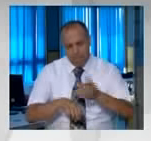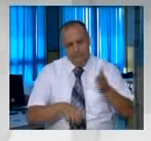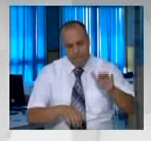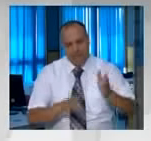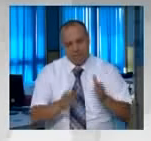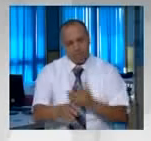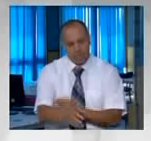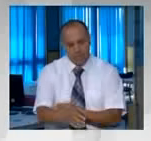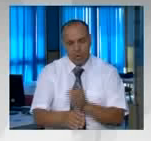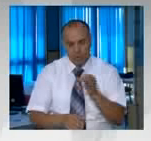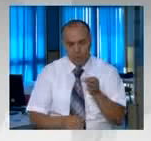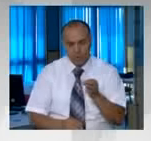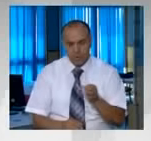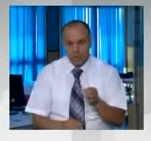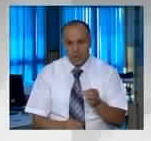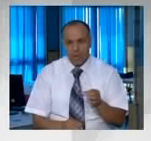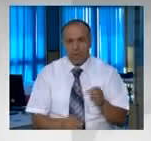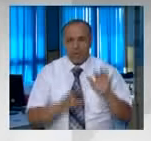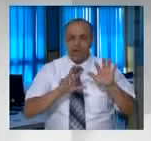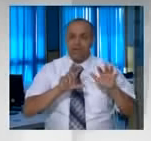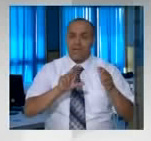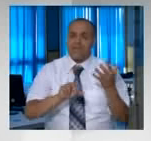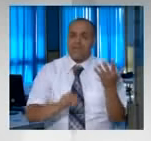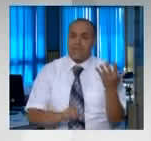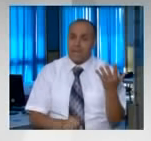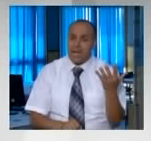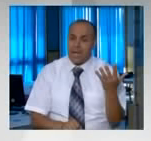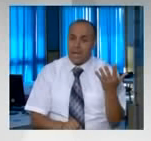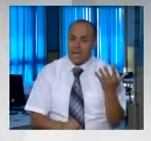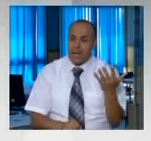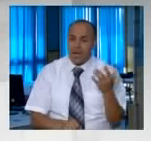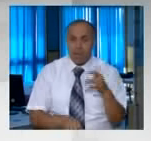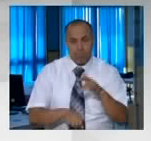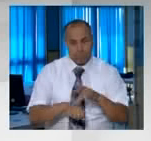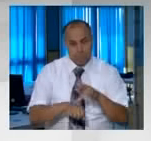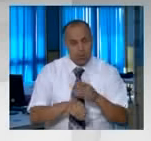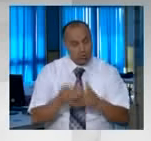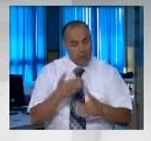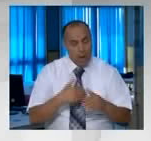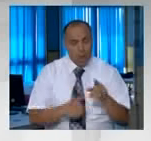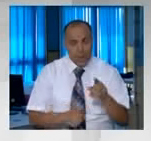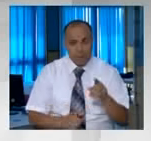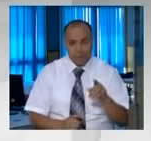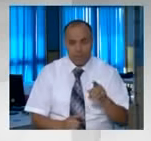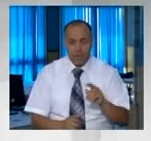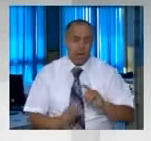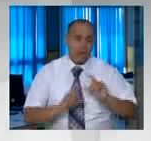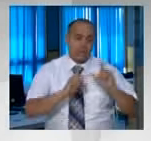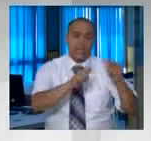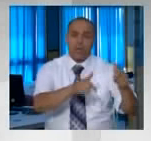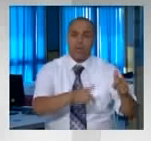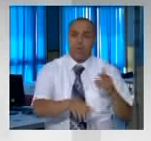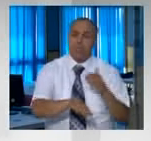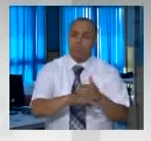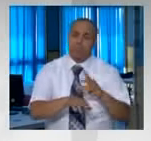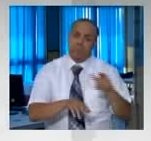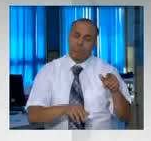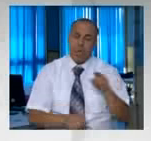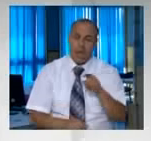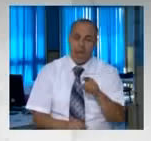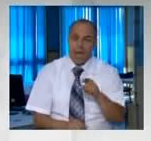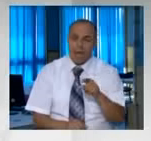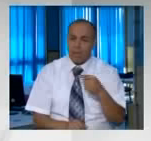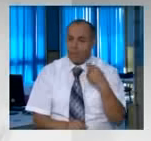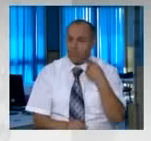بالمستشفى. عندنا 85 حالة إصابة جرحى، تم تحويل عديد من الإصابات باعتبار أنه